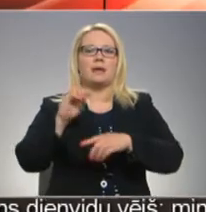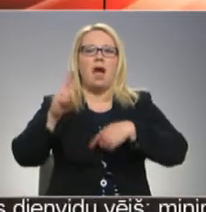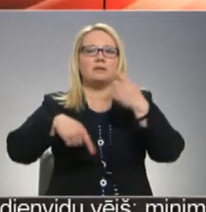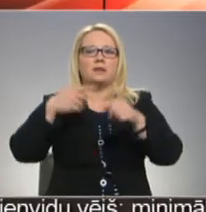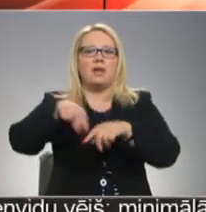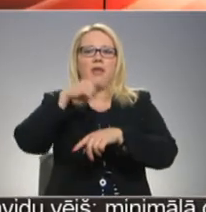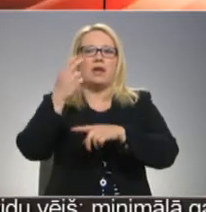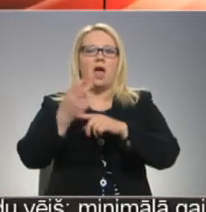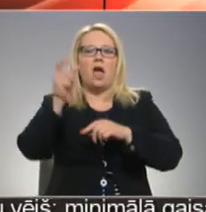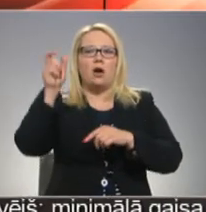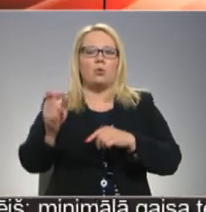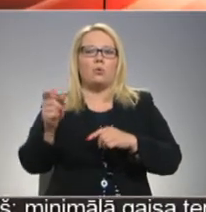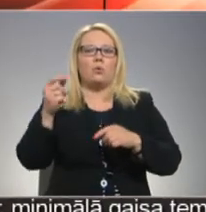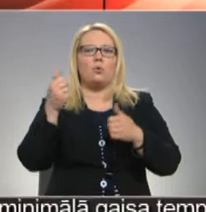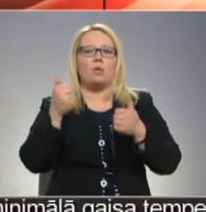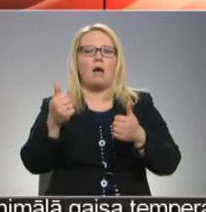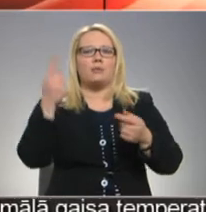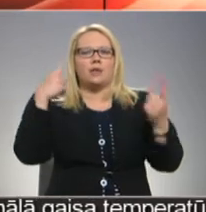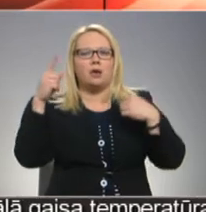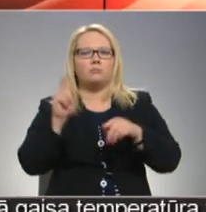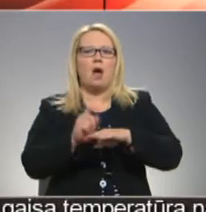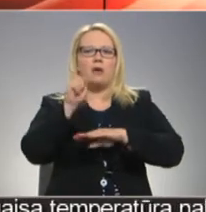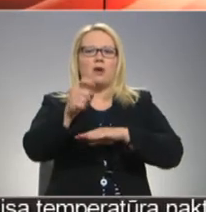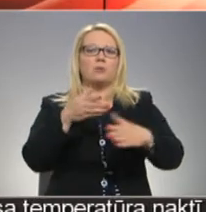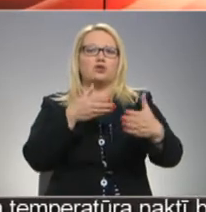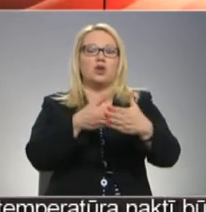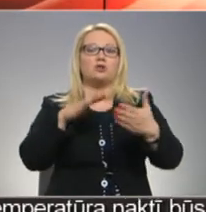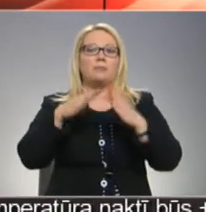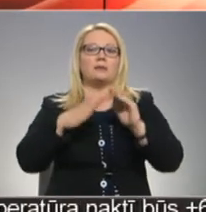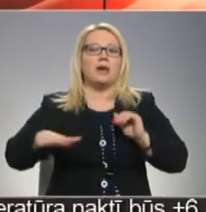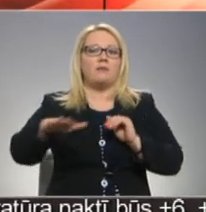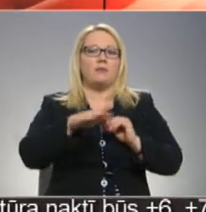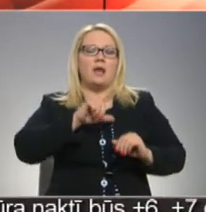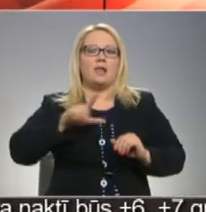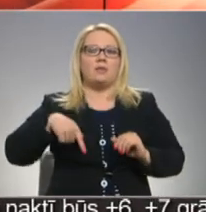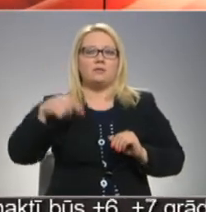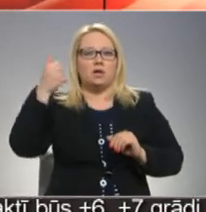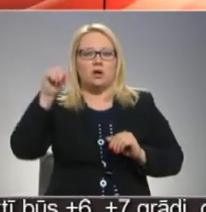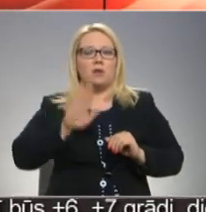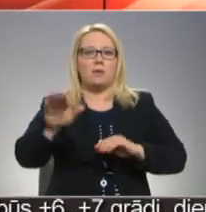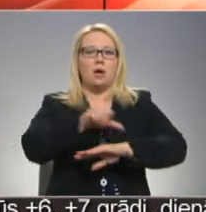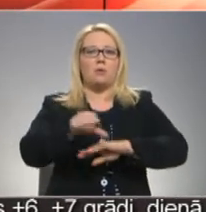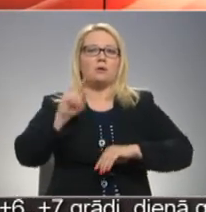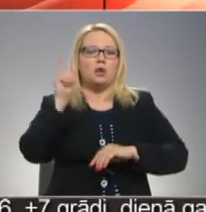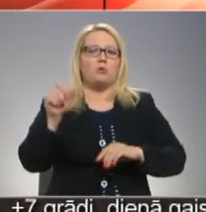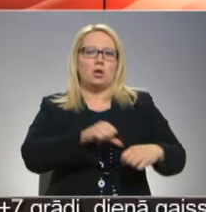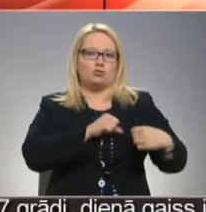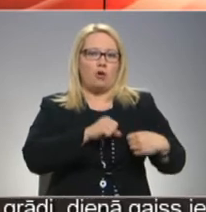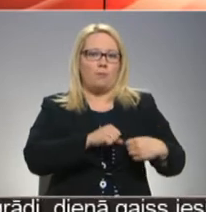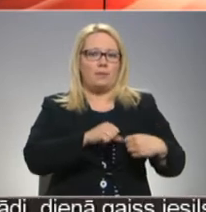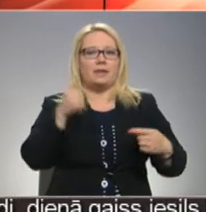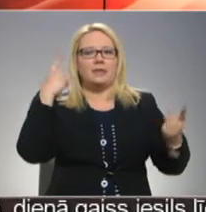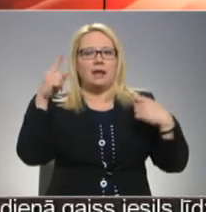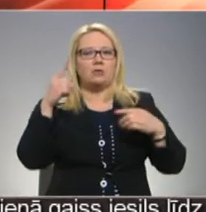Izpildīt kaskadieru cienīgus trikus, pārvarot dažādus šķēršļus pilsētvidē, ir Latvijas un Igaunijas pierobežas jauniešu hobijs. Trikus